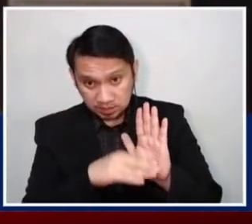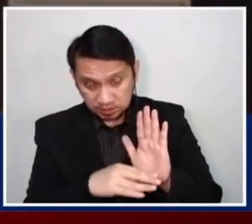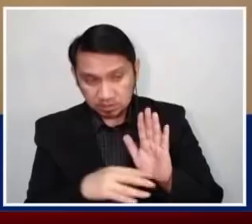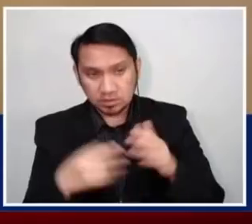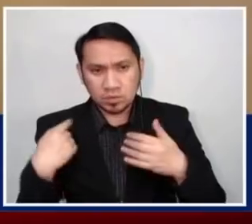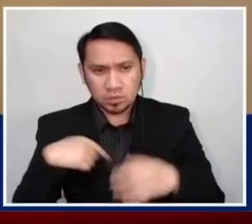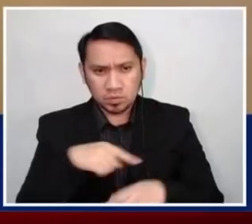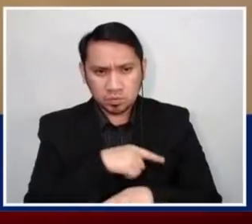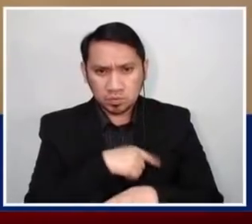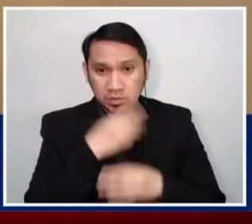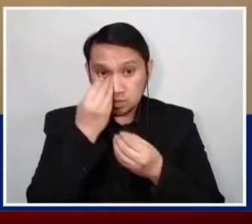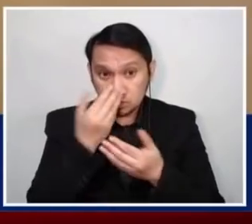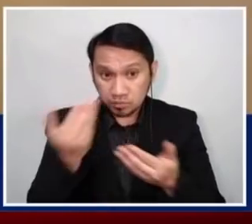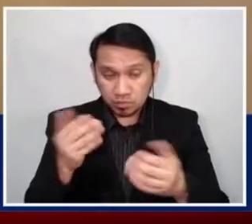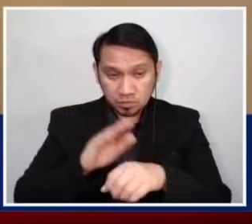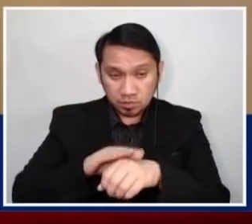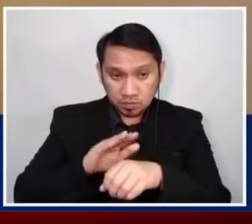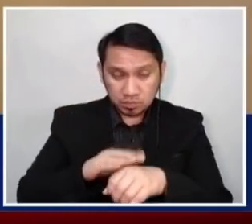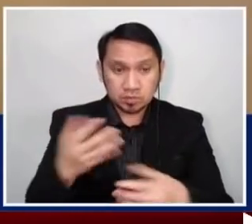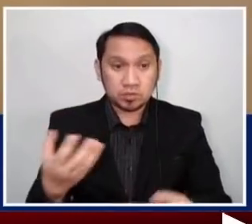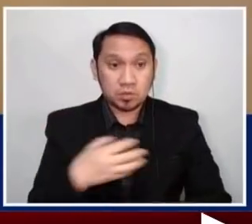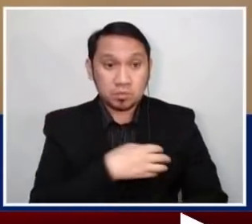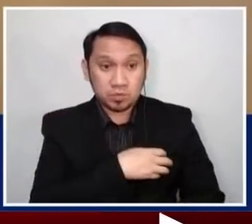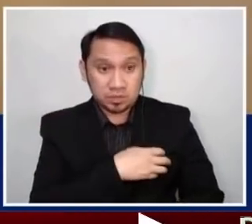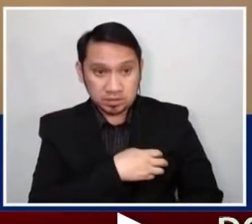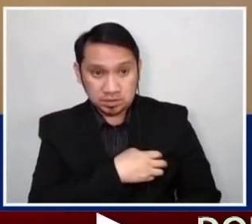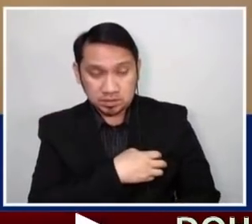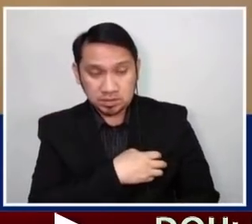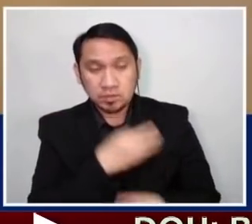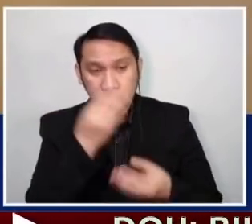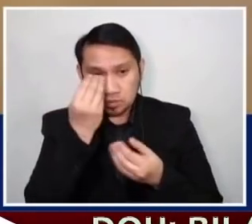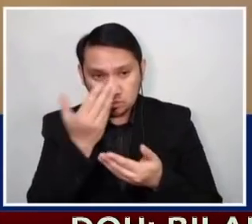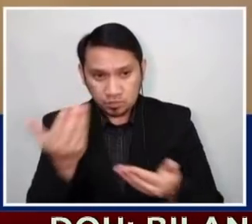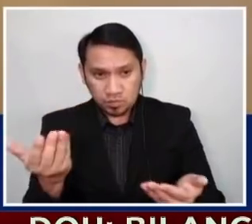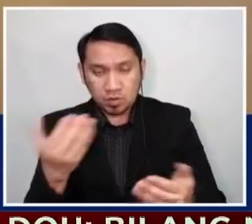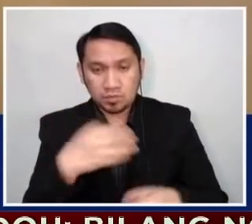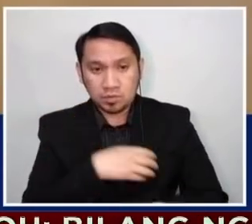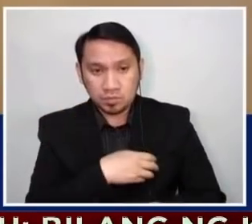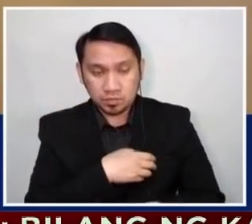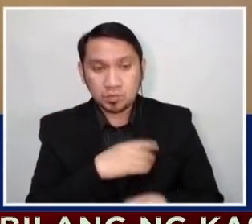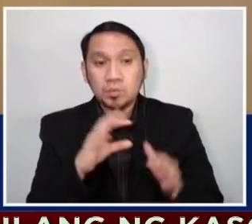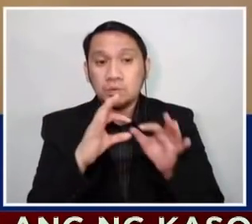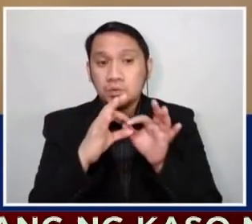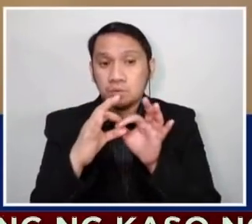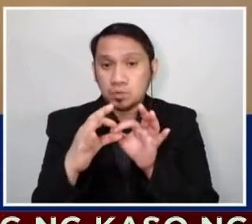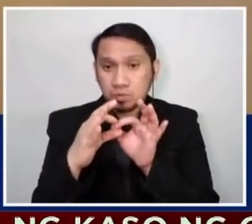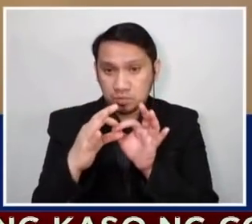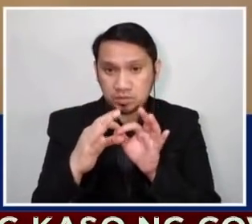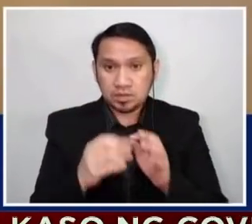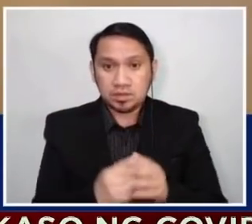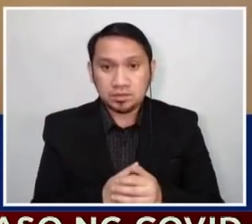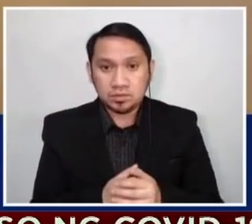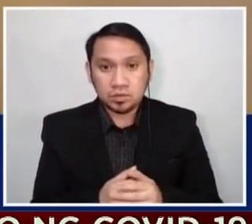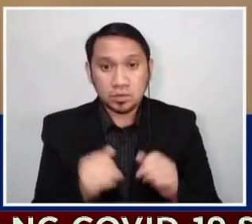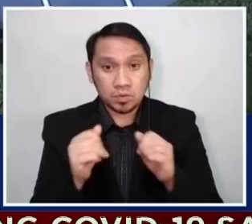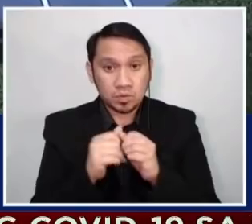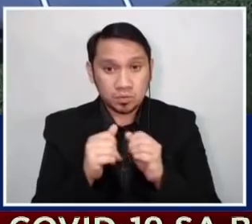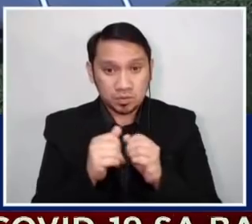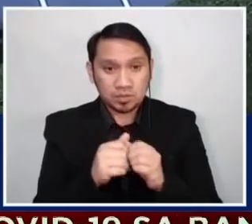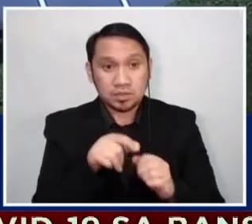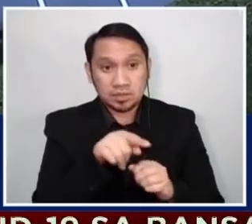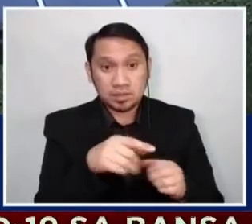alerted the Customs Police already to try to coordinate with the police in the